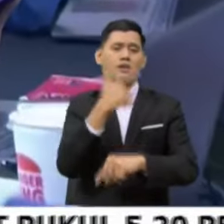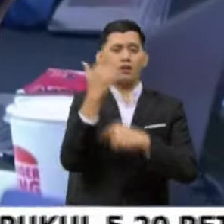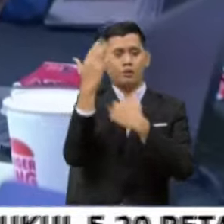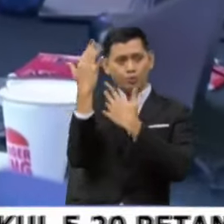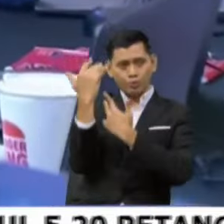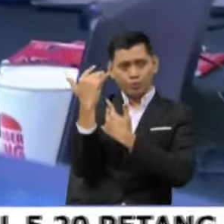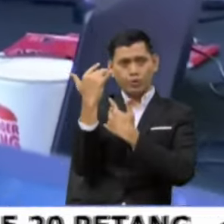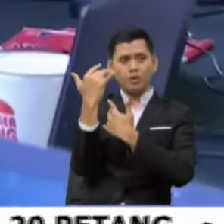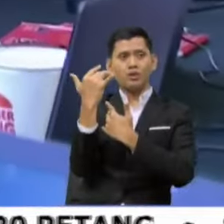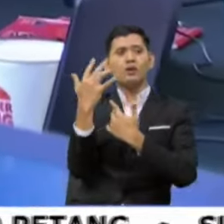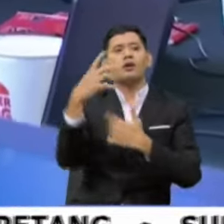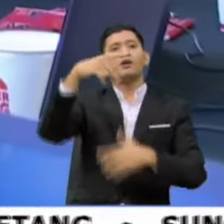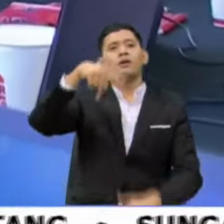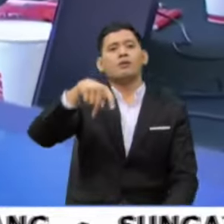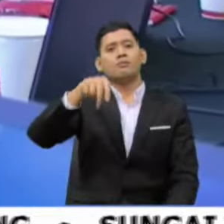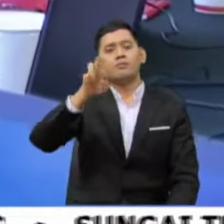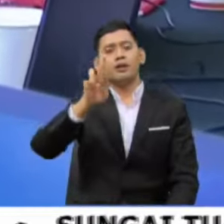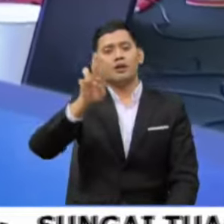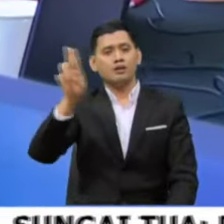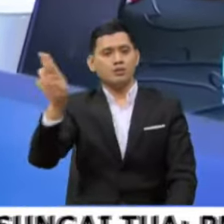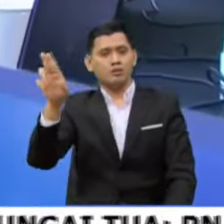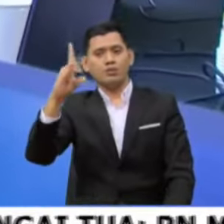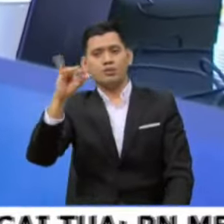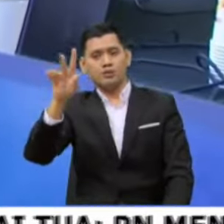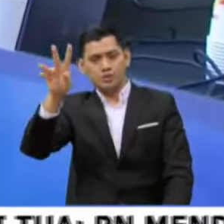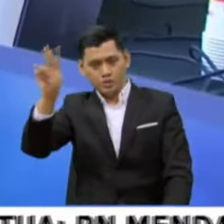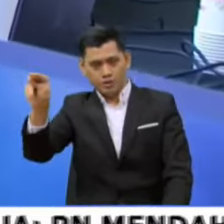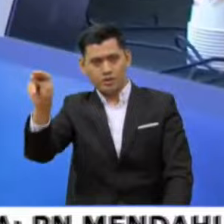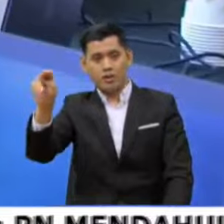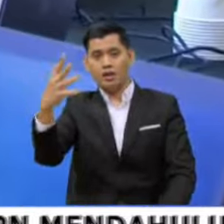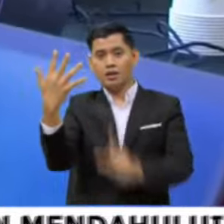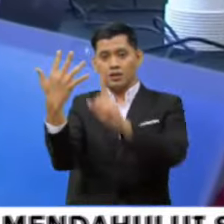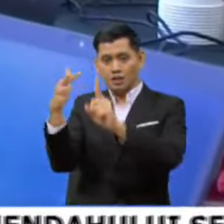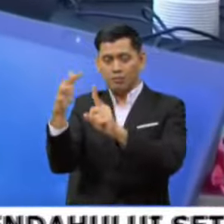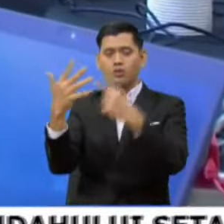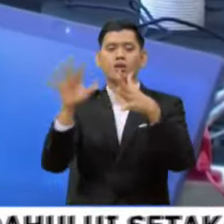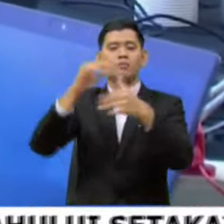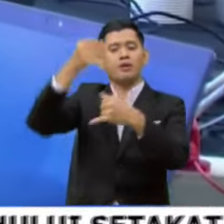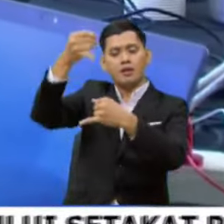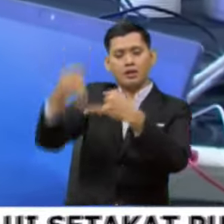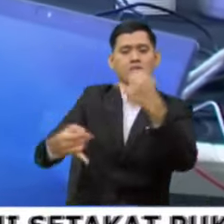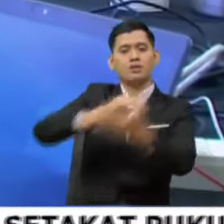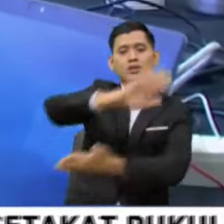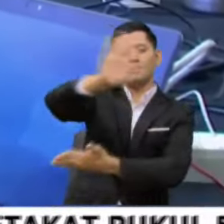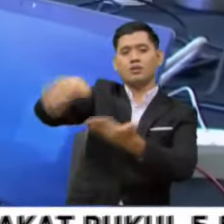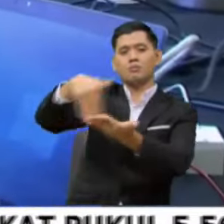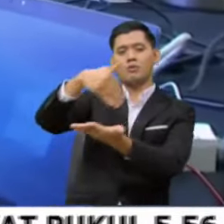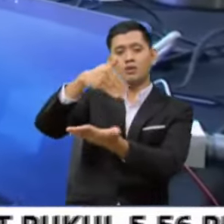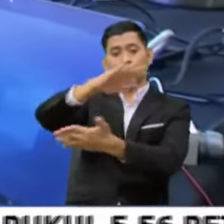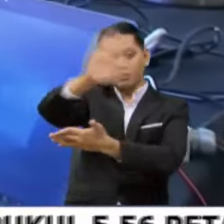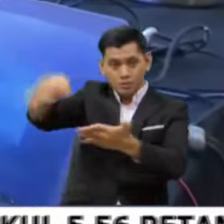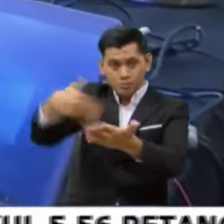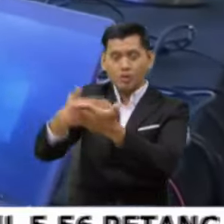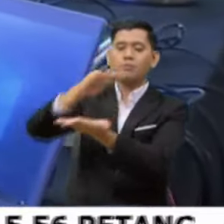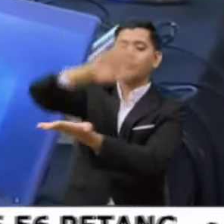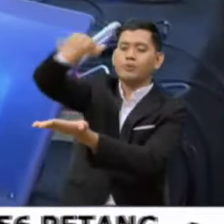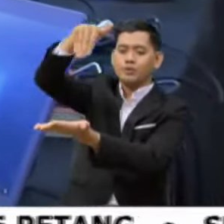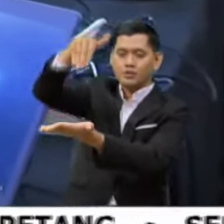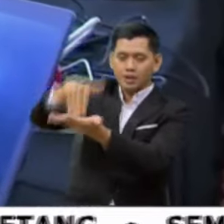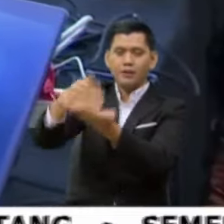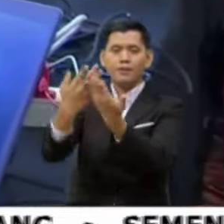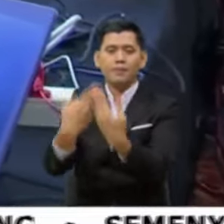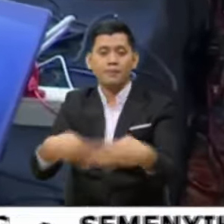DUN ke-15 yang bermula 8 pagi tadi telah pun berakhir selepas semua pusat pengundian ditutup tepat